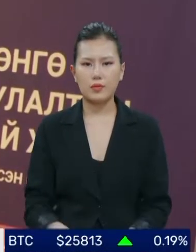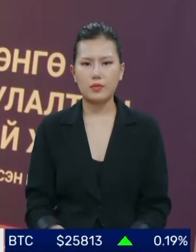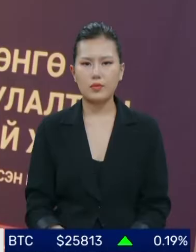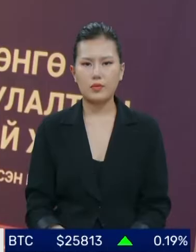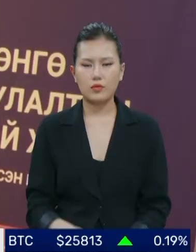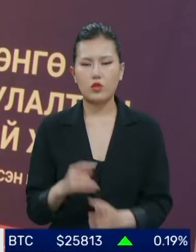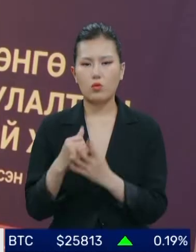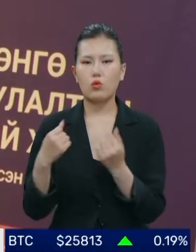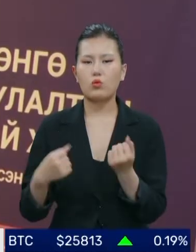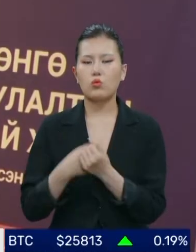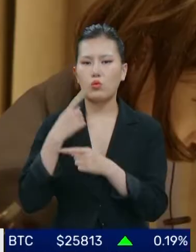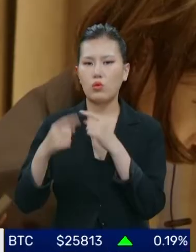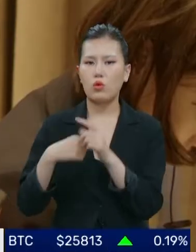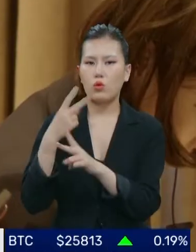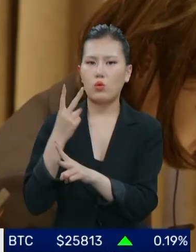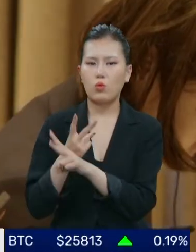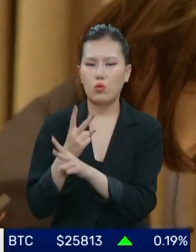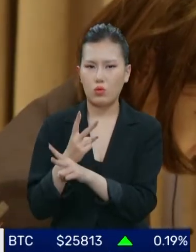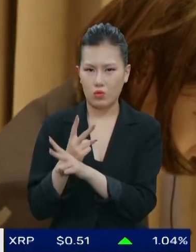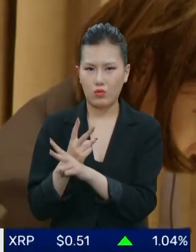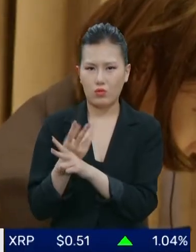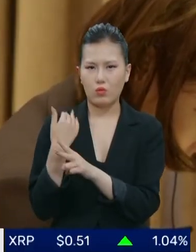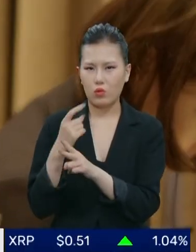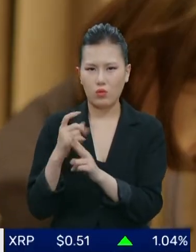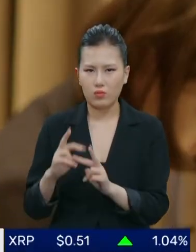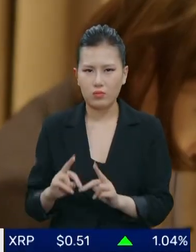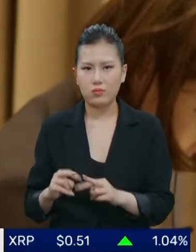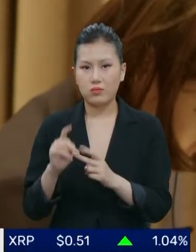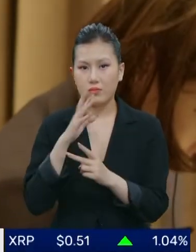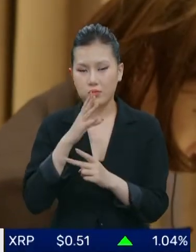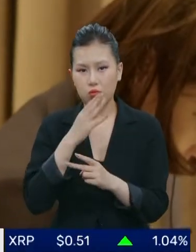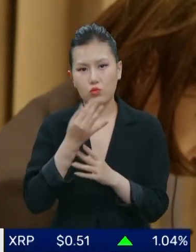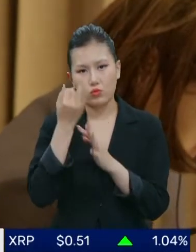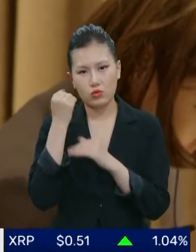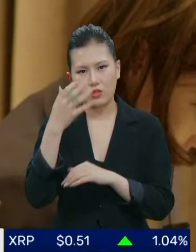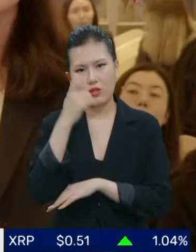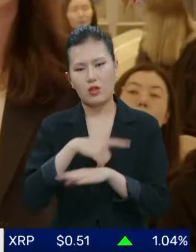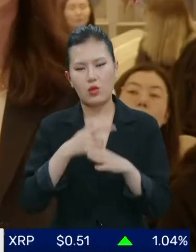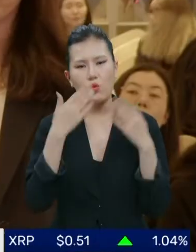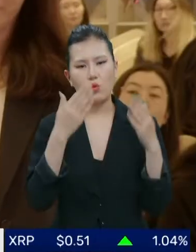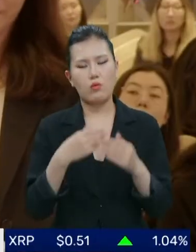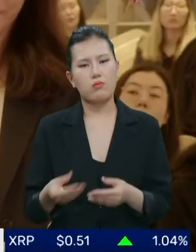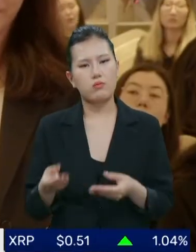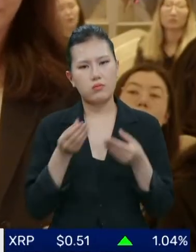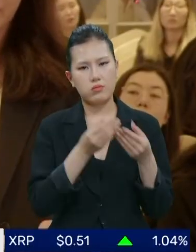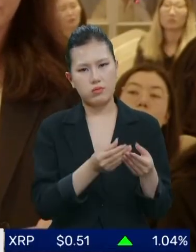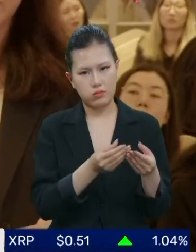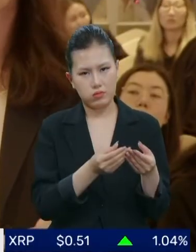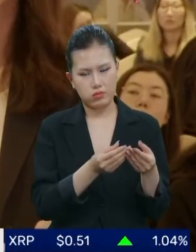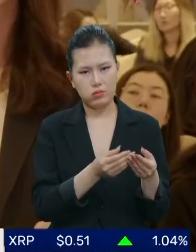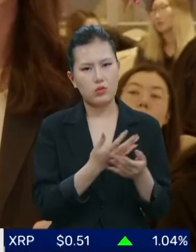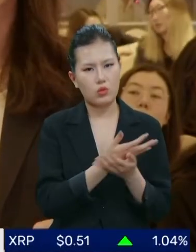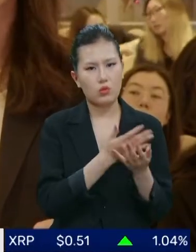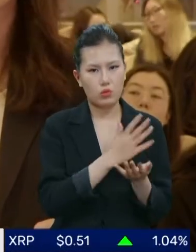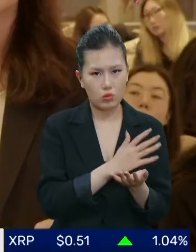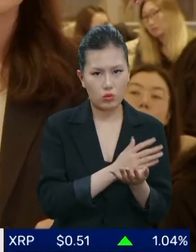Хөрөнгө оруулалтын тухай хуулийн шинжилсэн найруулгыг эх 7 оны засгийн газрын хурлаар хэлэлцүүлнэ. За ингээд 7-р сараас өмнө улсын хурлаар хэлэлцүүлж эхлээд за